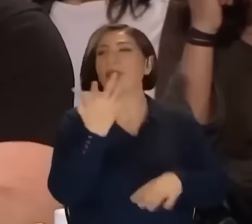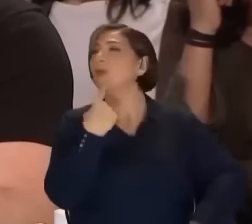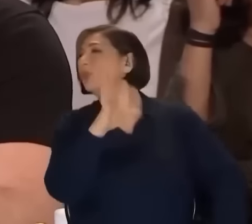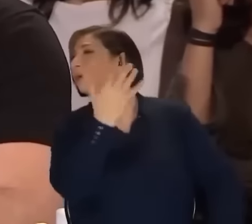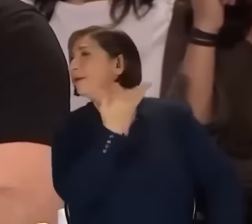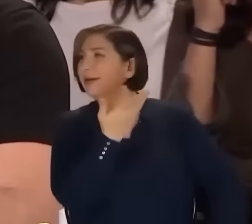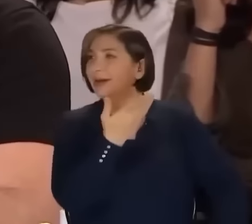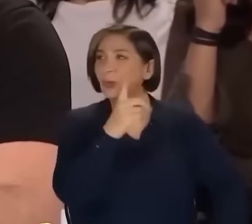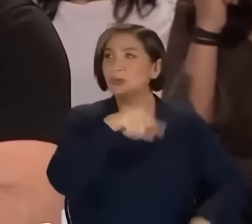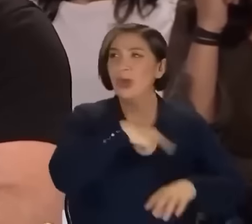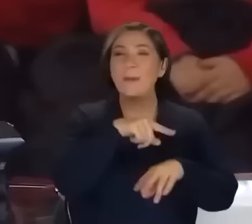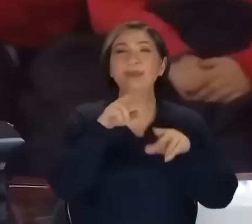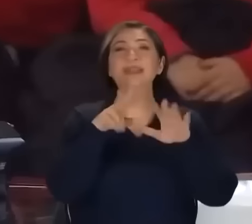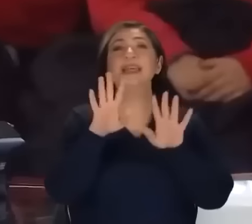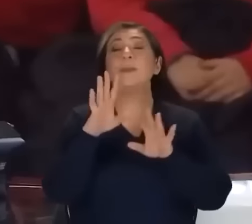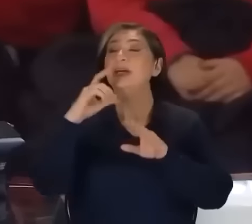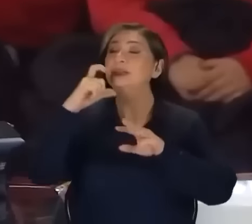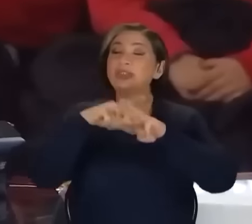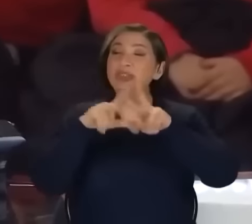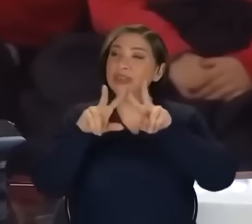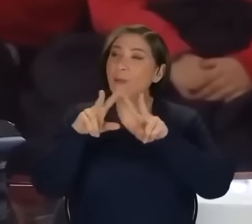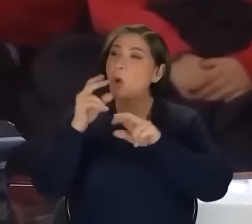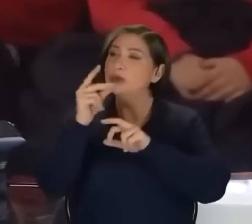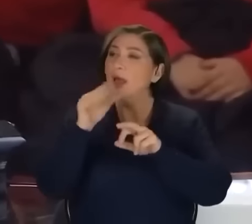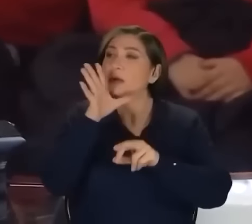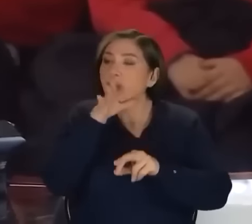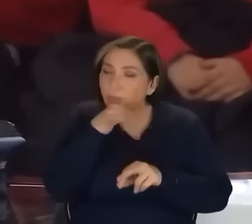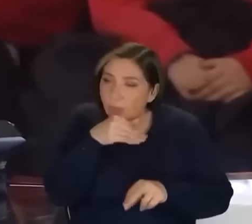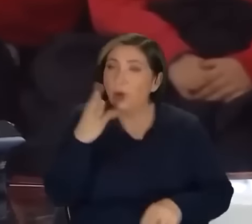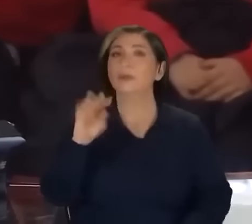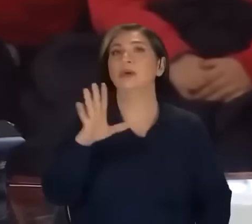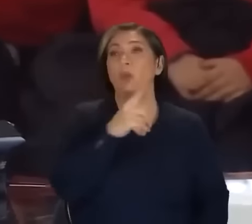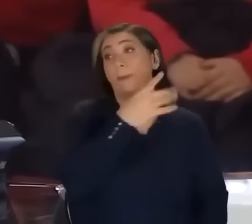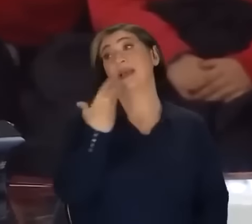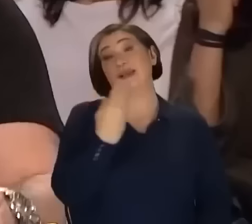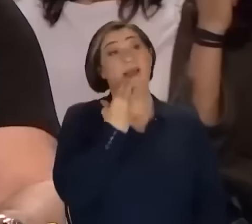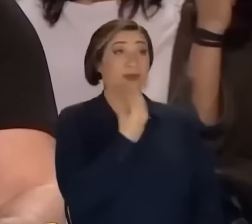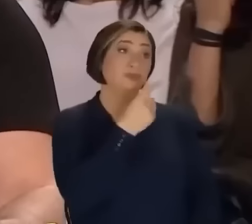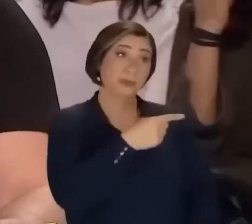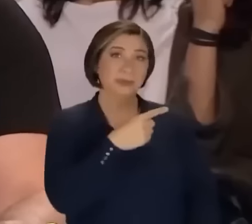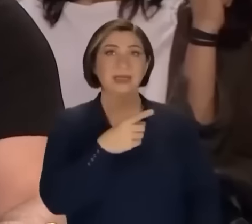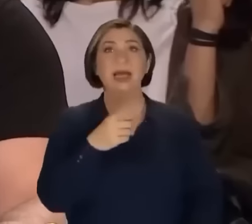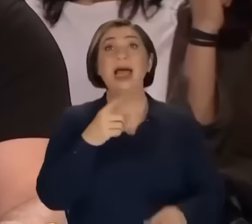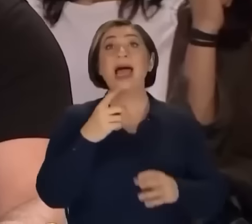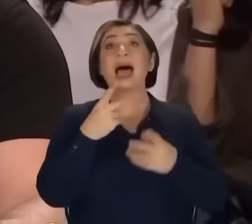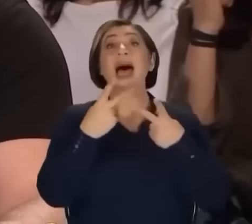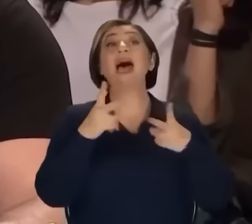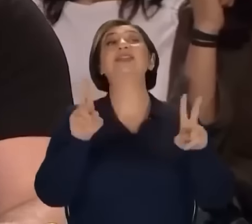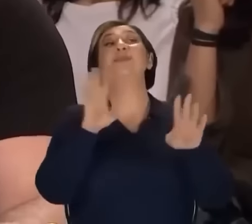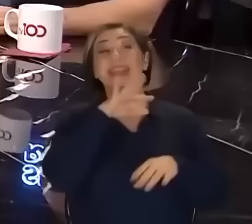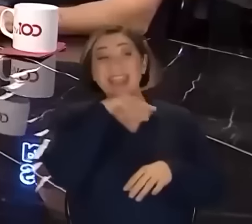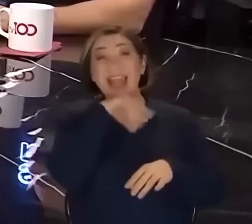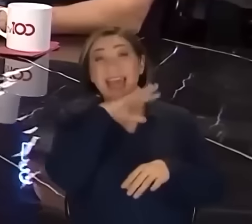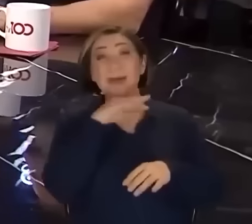öyle bir dönem vardı yani o kadar yaşlanmadı hiç bizden genç Evet evet açma